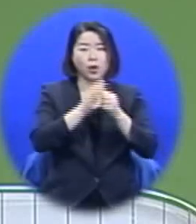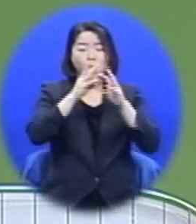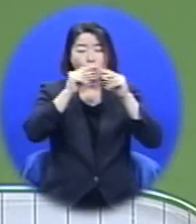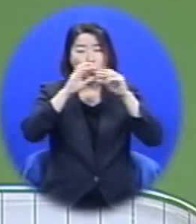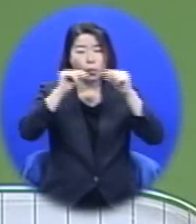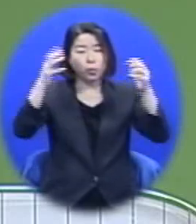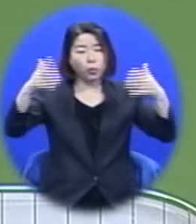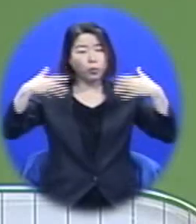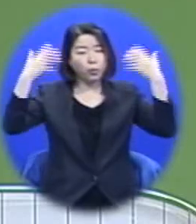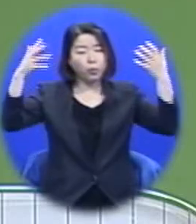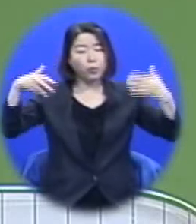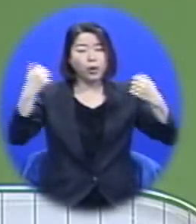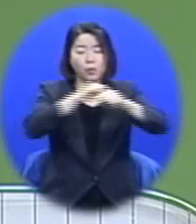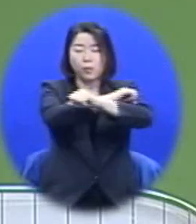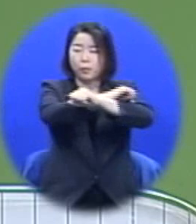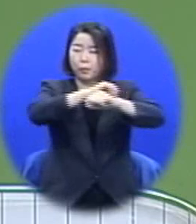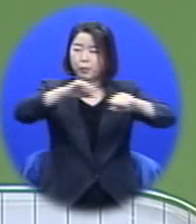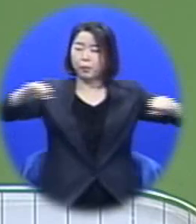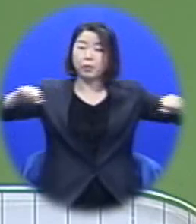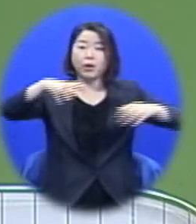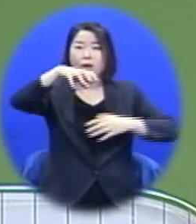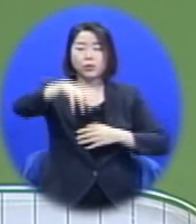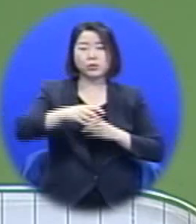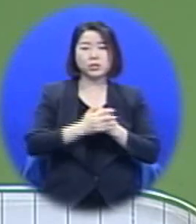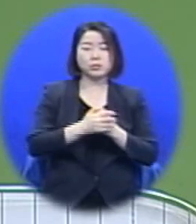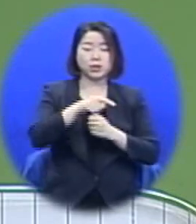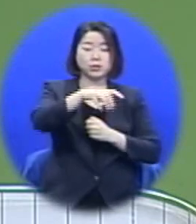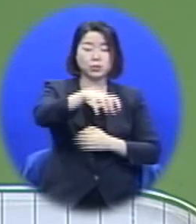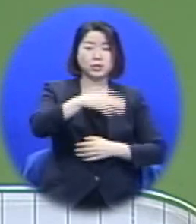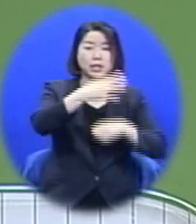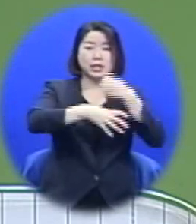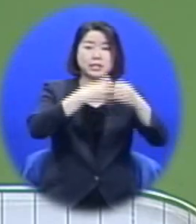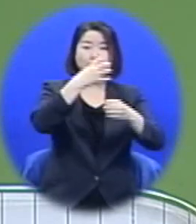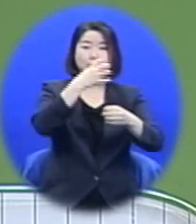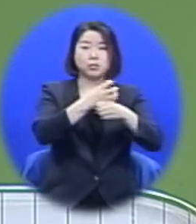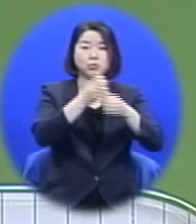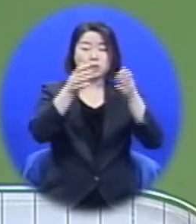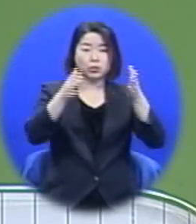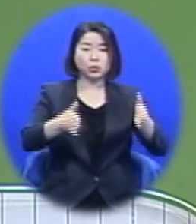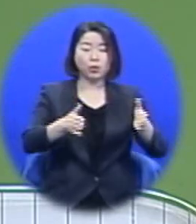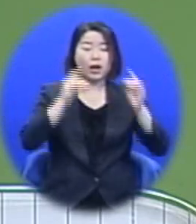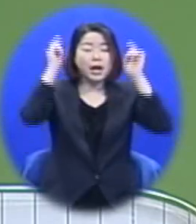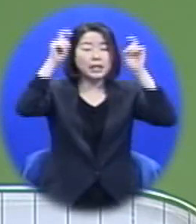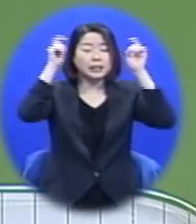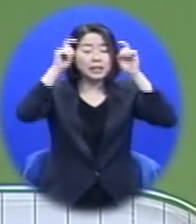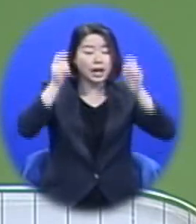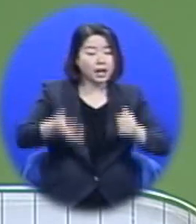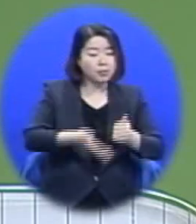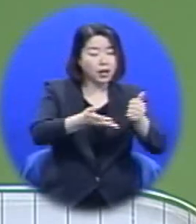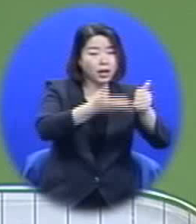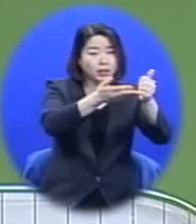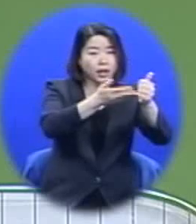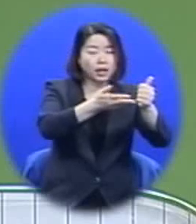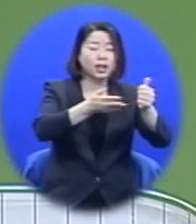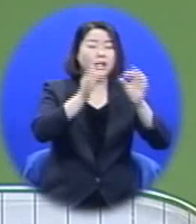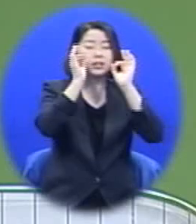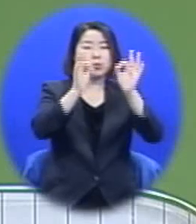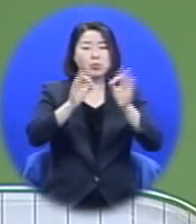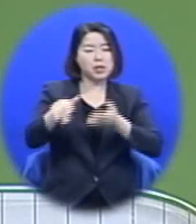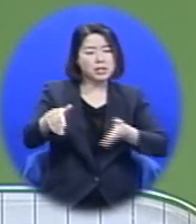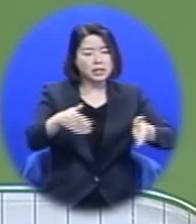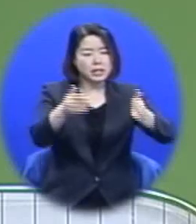황량한 벌판 이지만 거기서 40년 동안 양을 치다 보면 그러면 목자에게 는 길이 환희